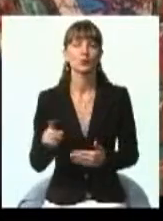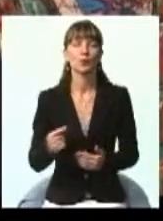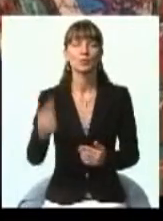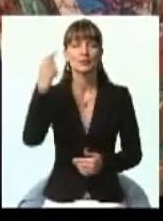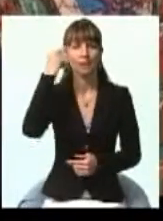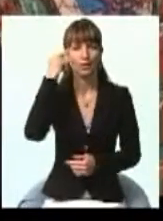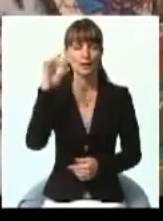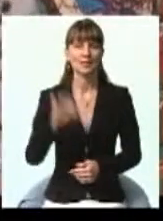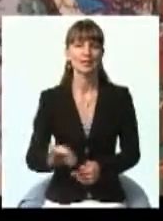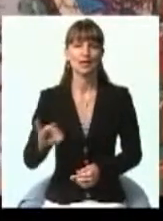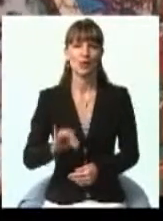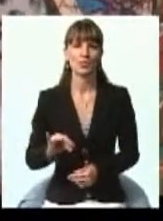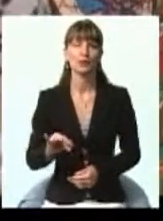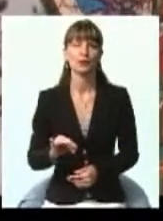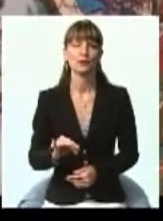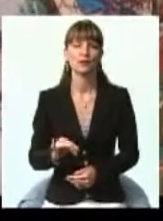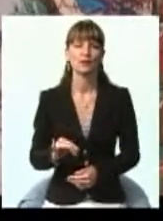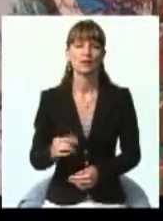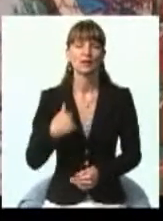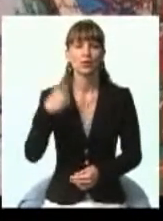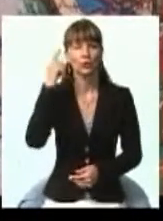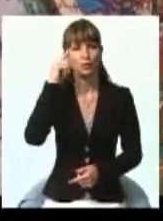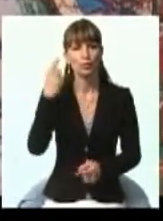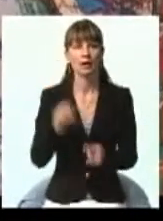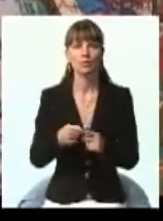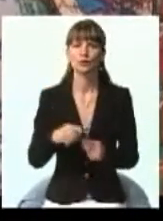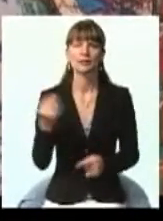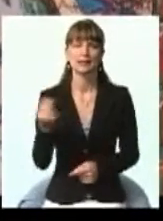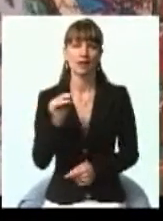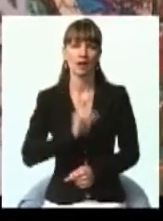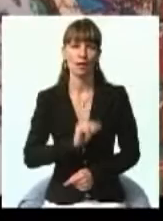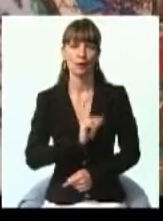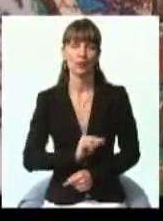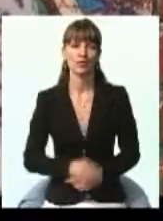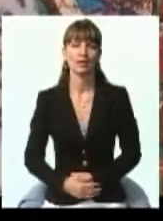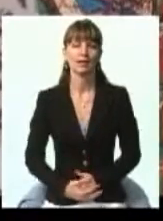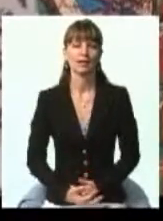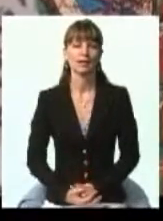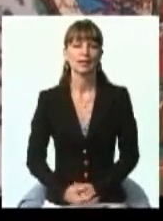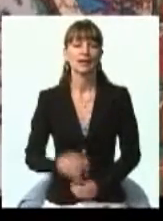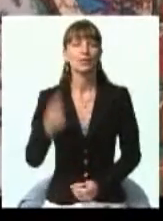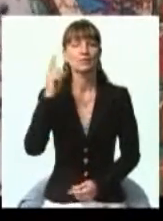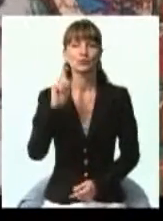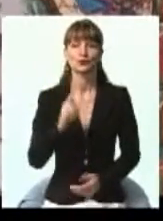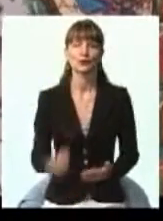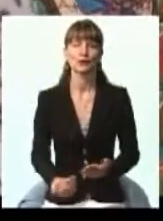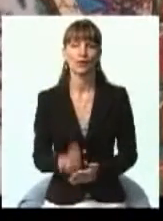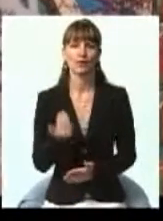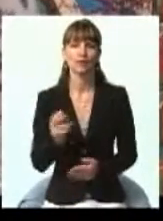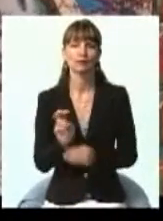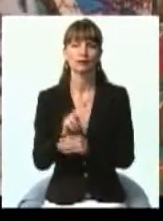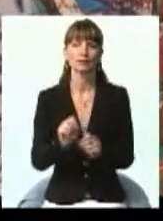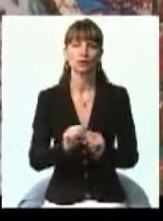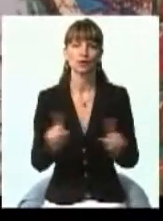узнают историю. Я думаю, это очень интересно работать. и узнавать что-то новое. Приходишь в